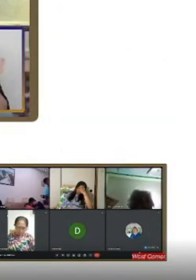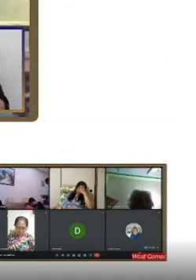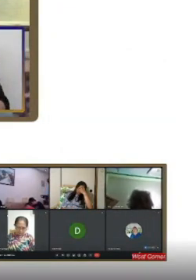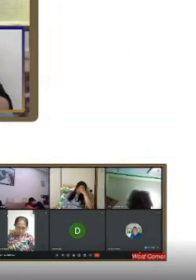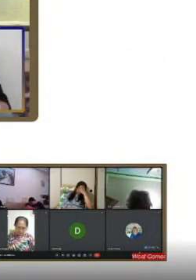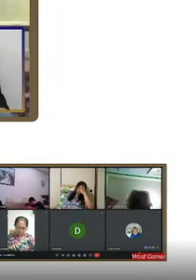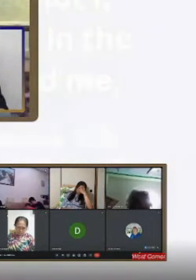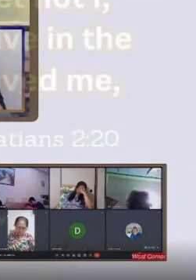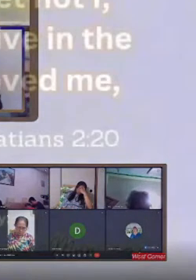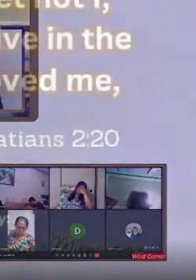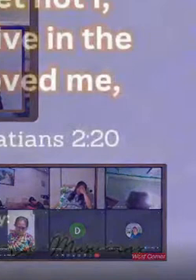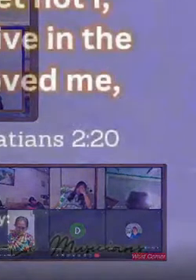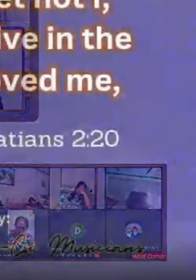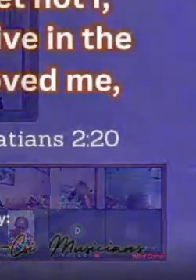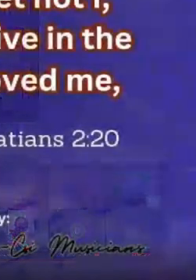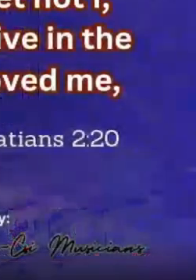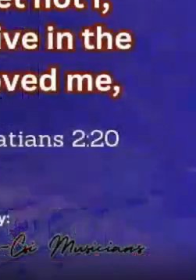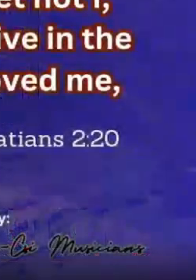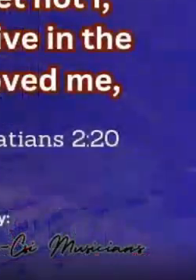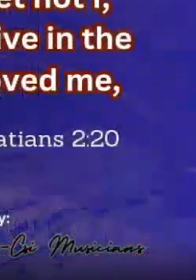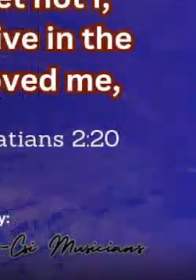name, Amen. Amen.